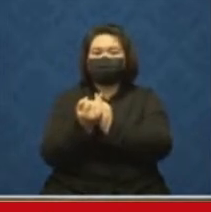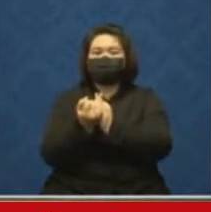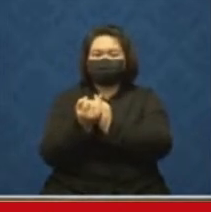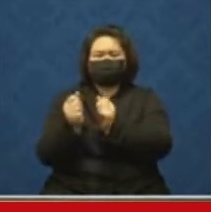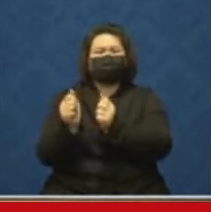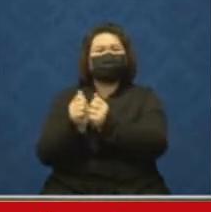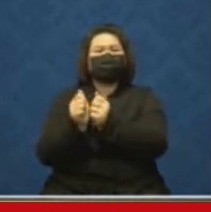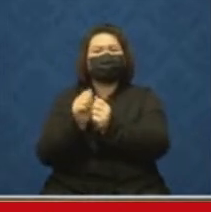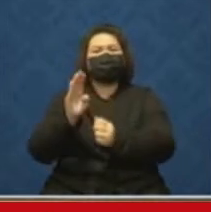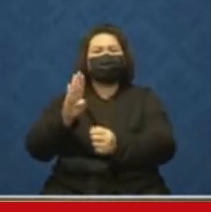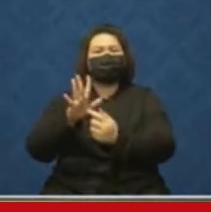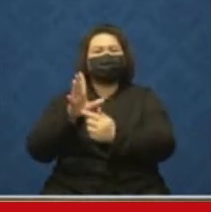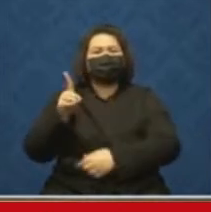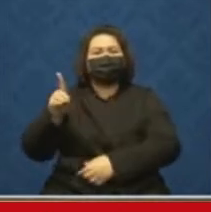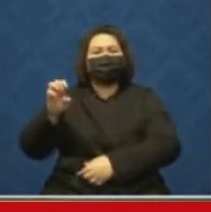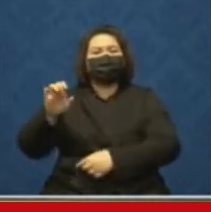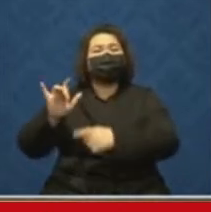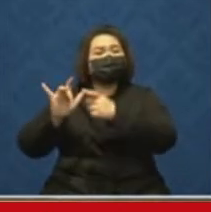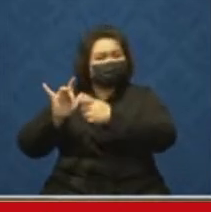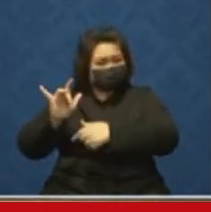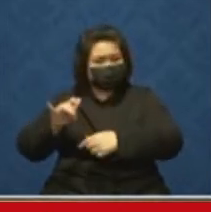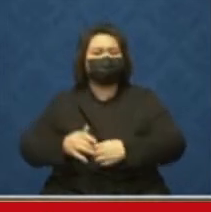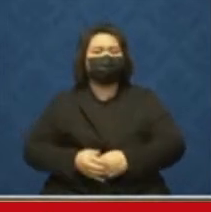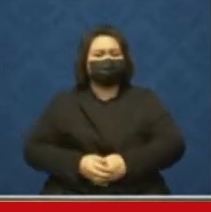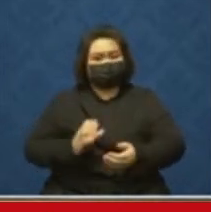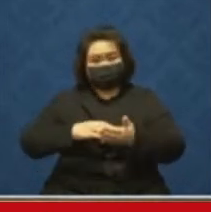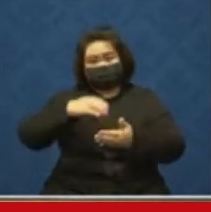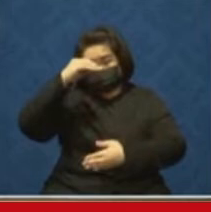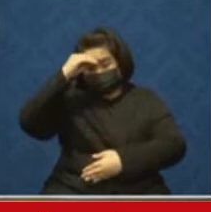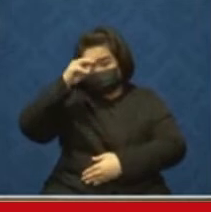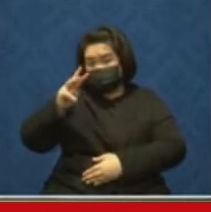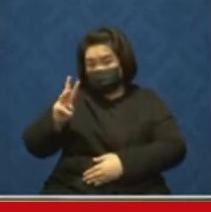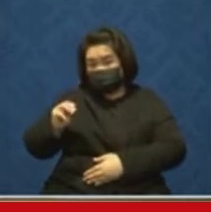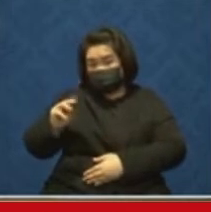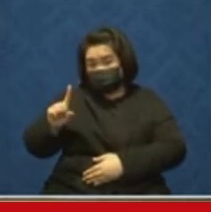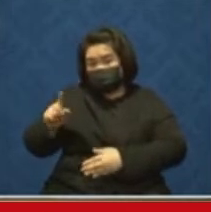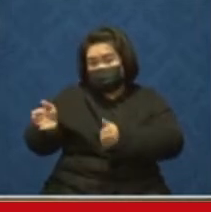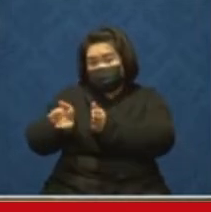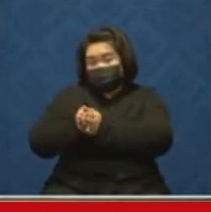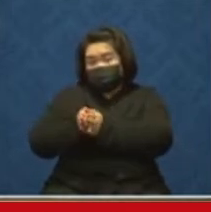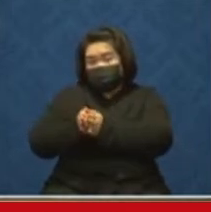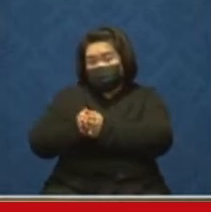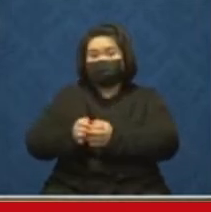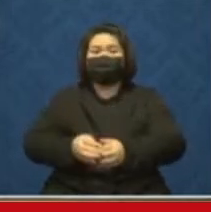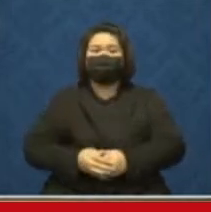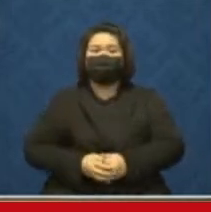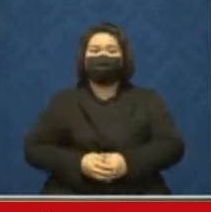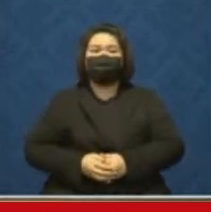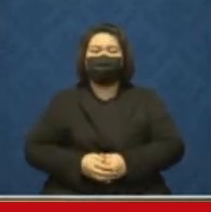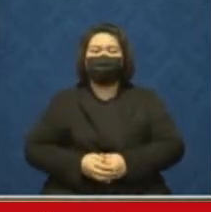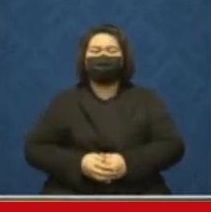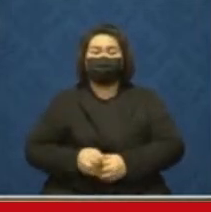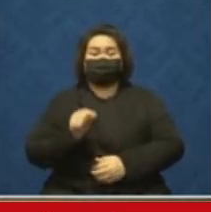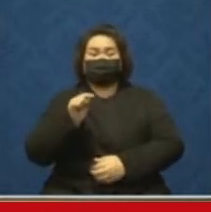Buddy เี่ครับเรีนดกมาตงแต่ Lo toทสำคัครัเป็นเป็น